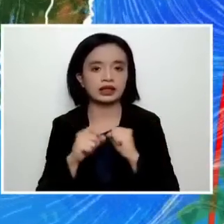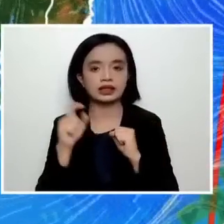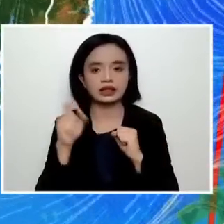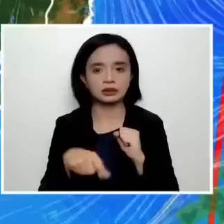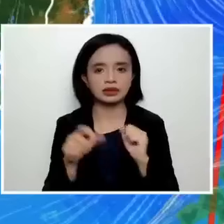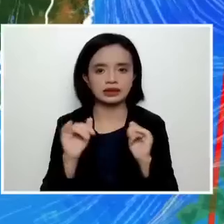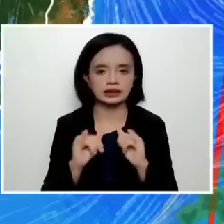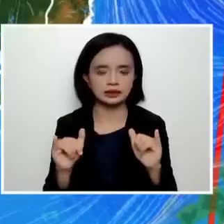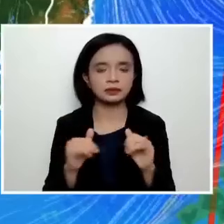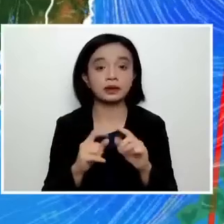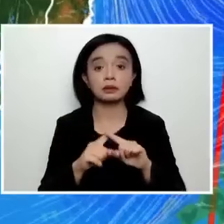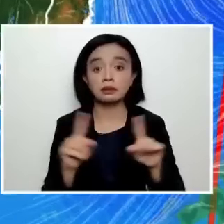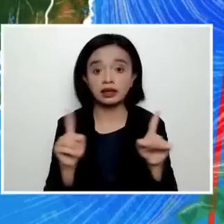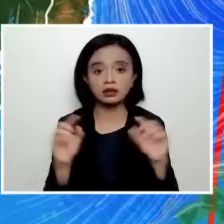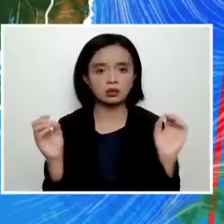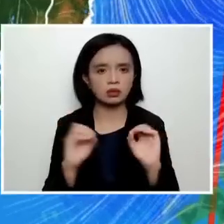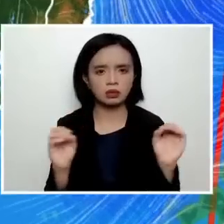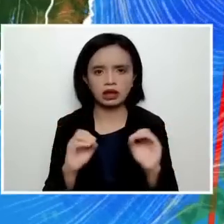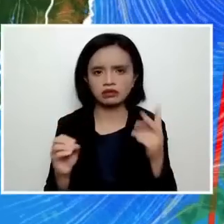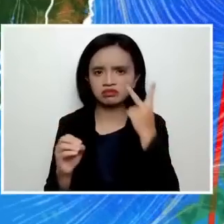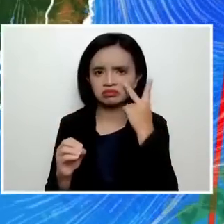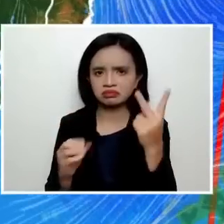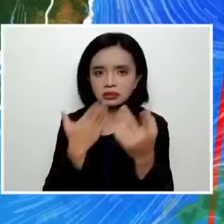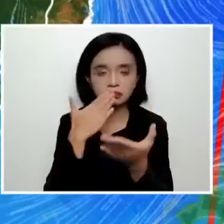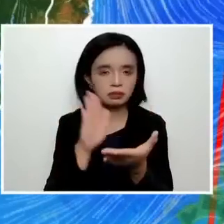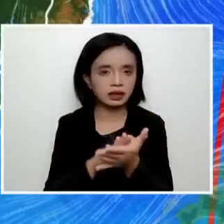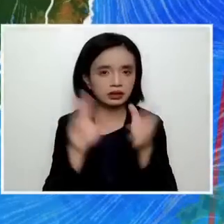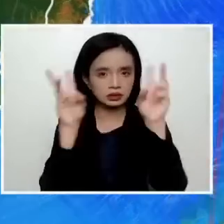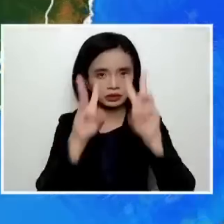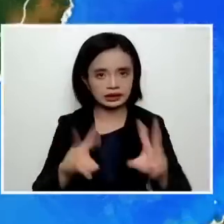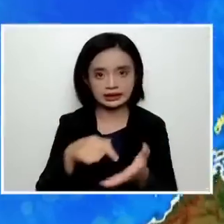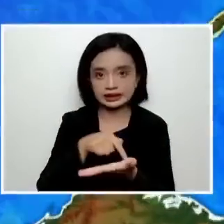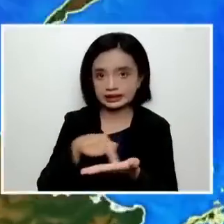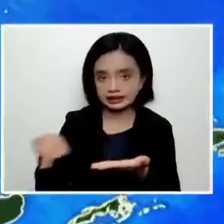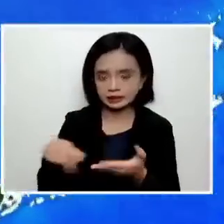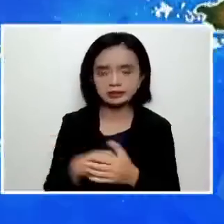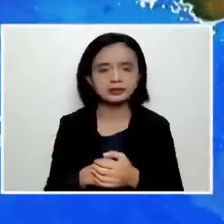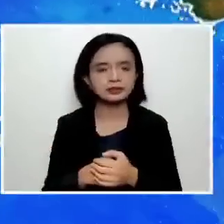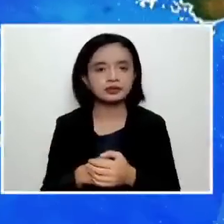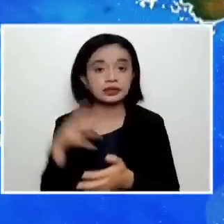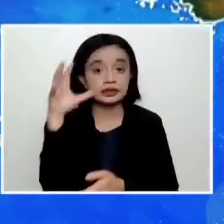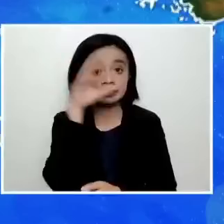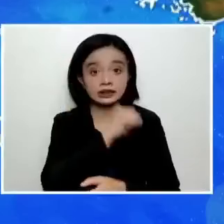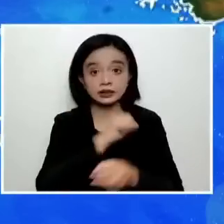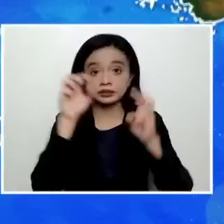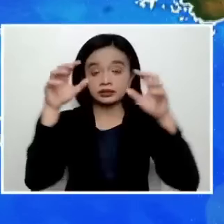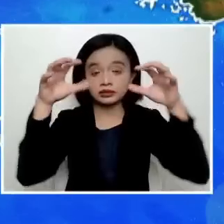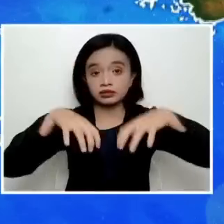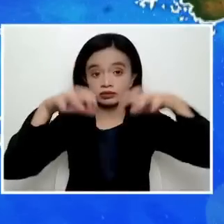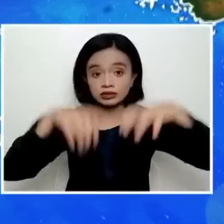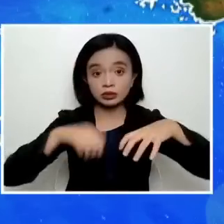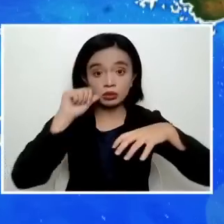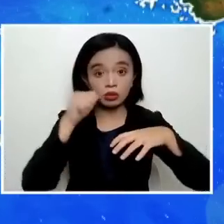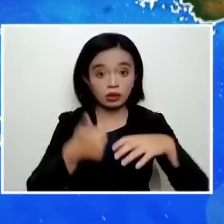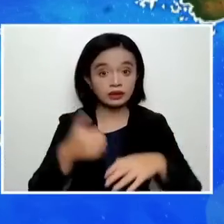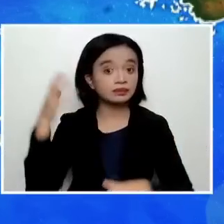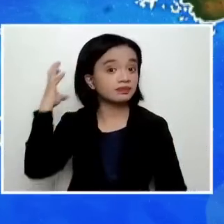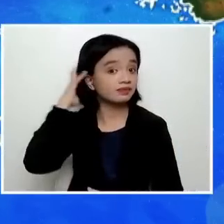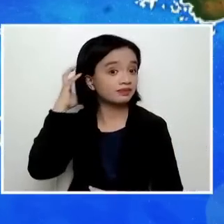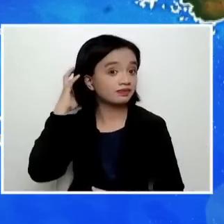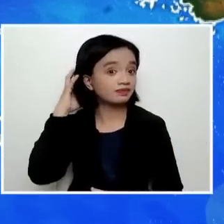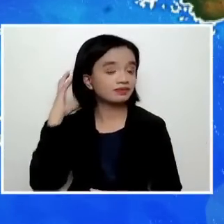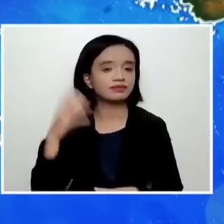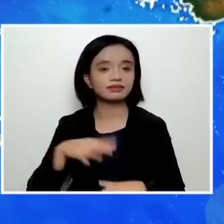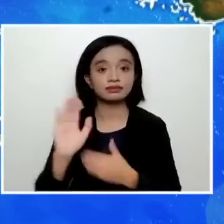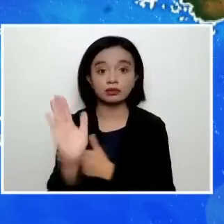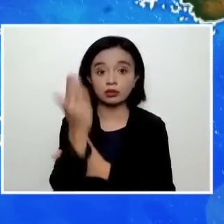po. Pero wala nakikitang sama ng panahon ngayong linggo. Sa rainfall forecast ng The Weather Company para bukas sa Mindanao, may mga pag-ulan sa